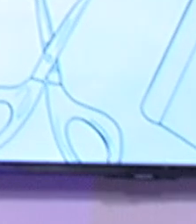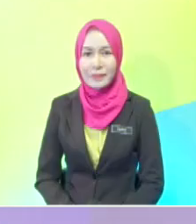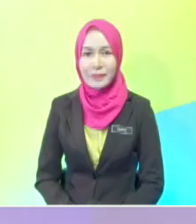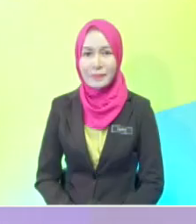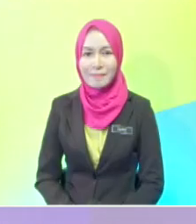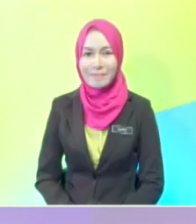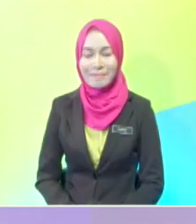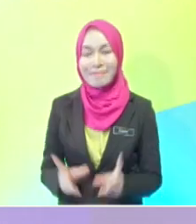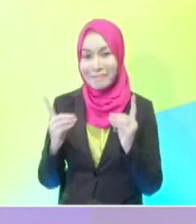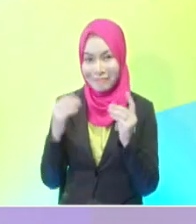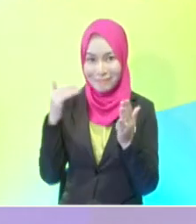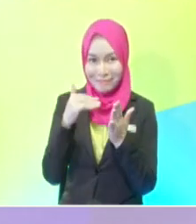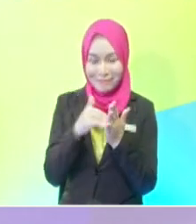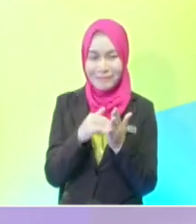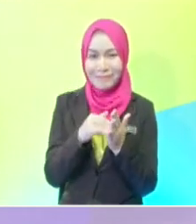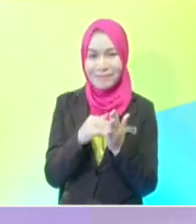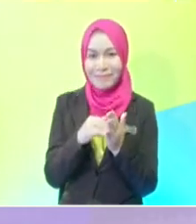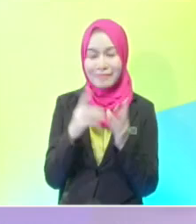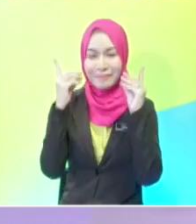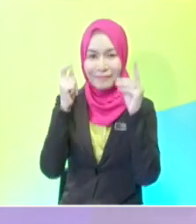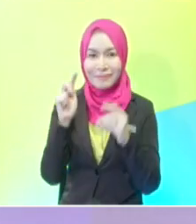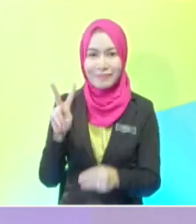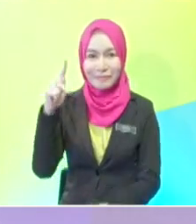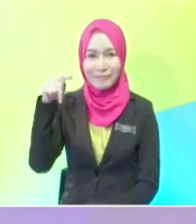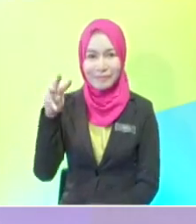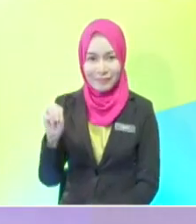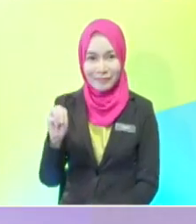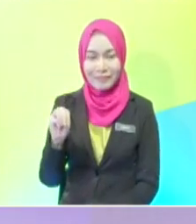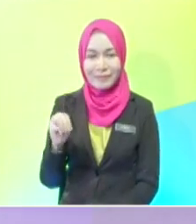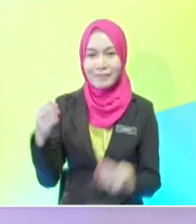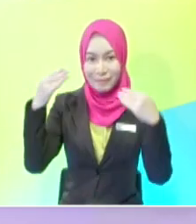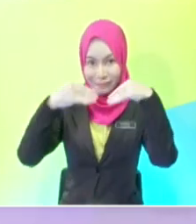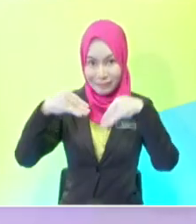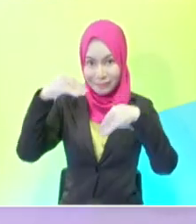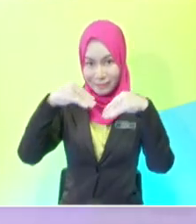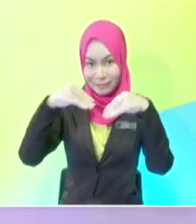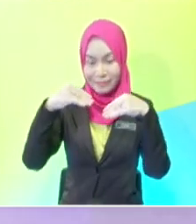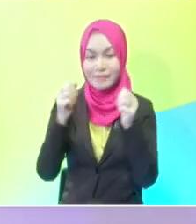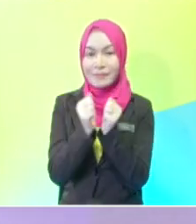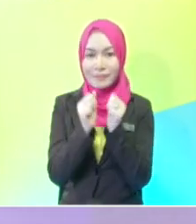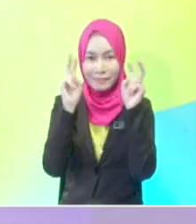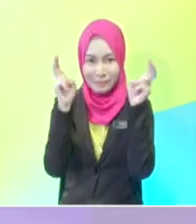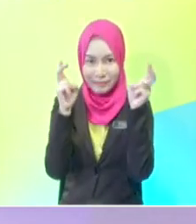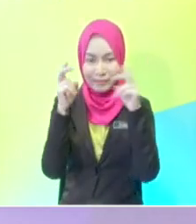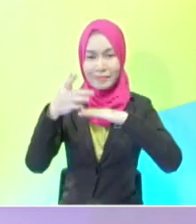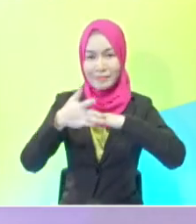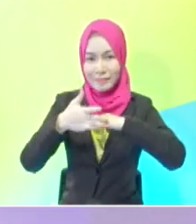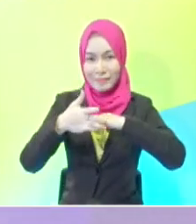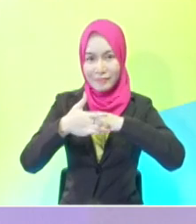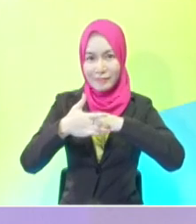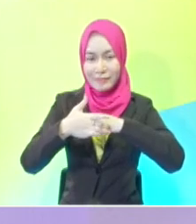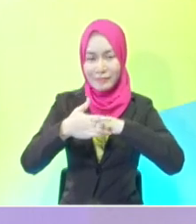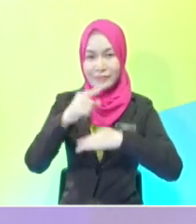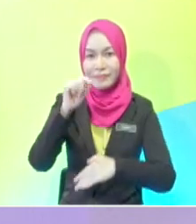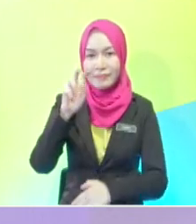kembali menyaksikan sebab Menengah Atas diri Timika PM untuk pelajaran biologi dengan topiknya hari ini teknologi genetik Oke